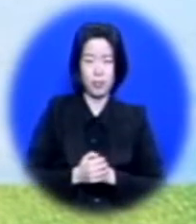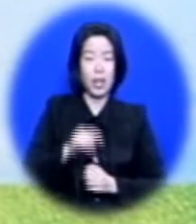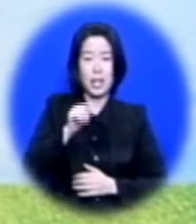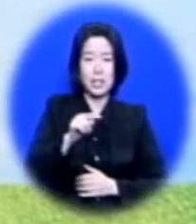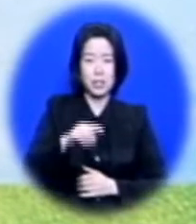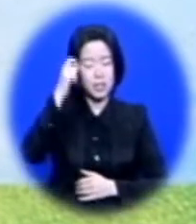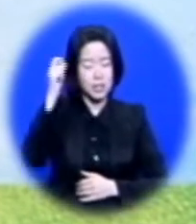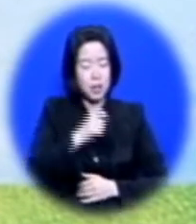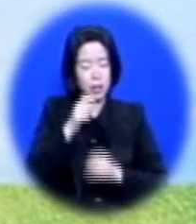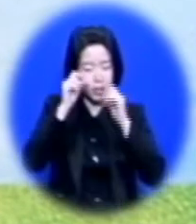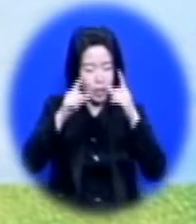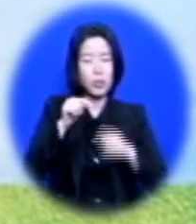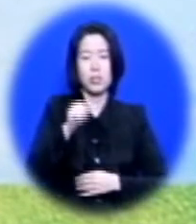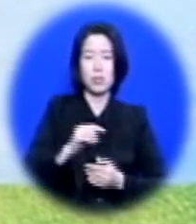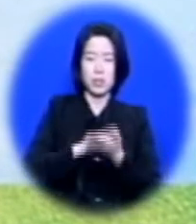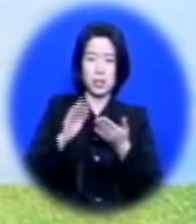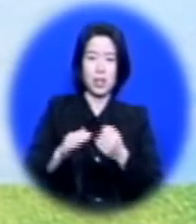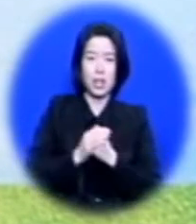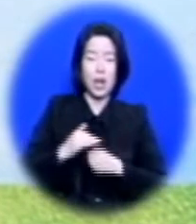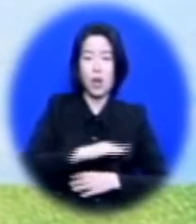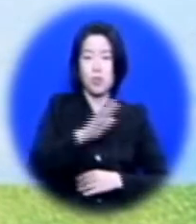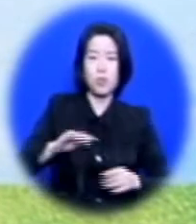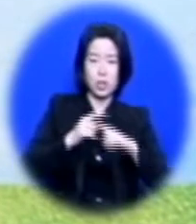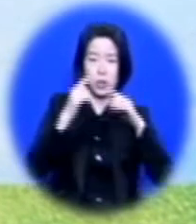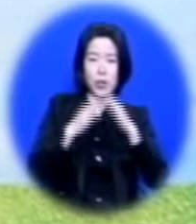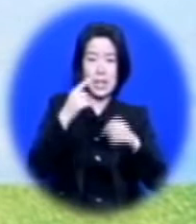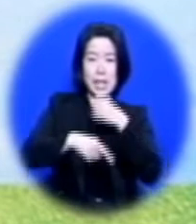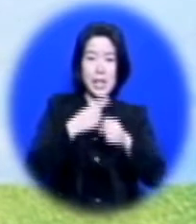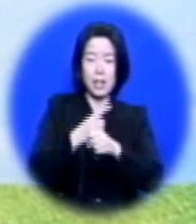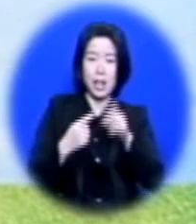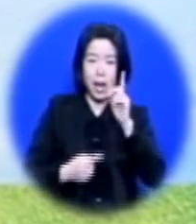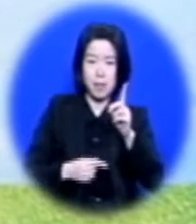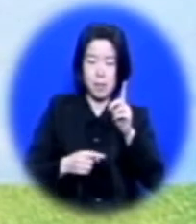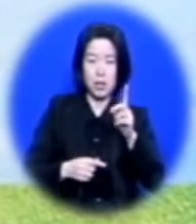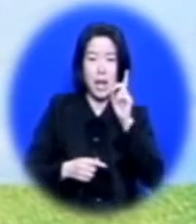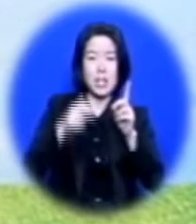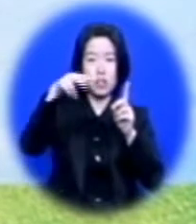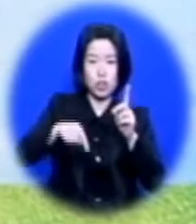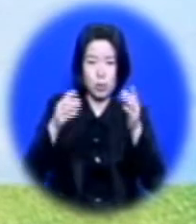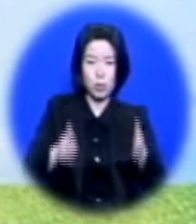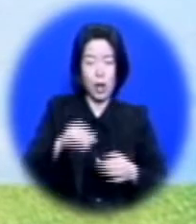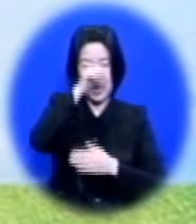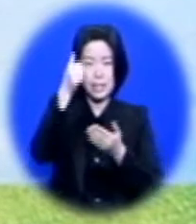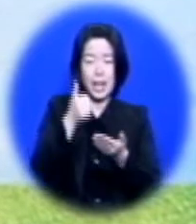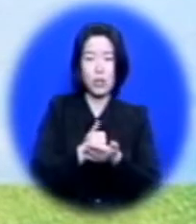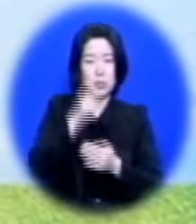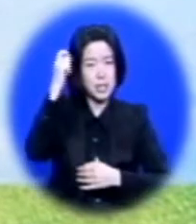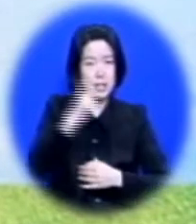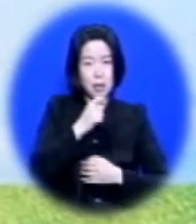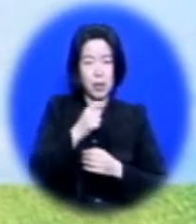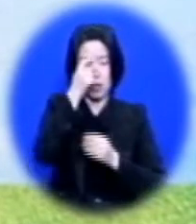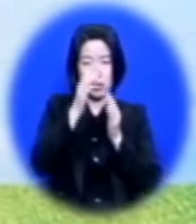이것이 새벽을 깨우는 것 저희 교회는 일 년에 한번 한주간 장로님들이 새벽기도를 인도하십니다